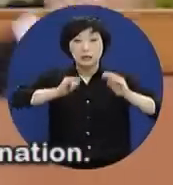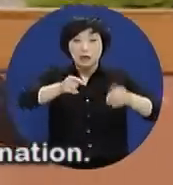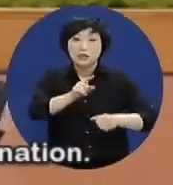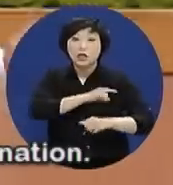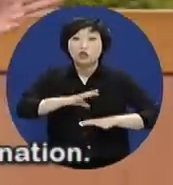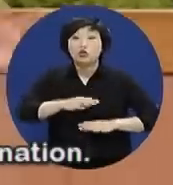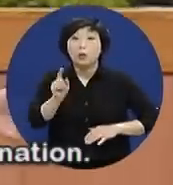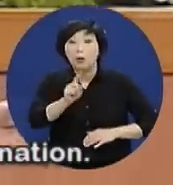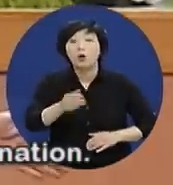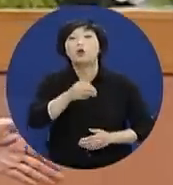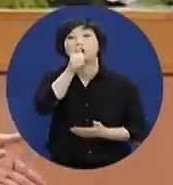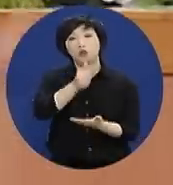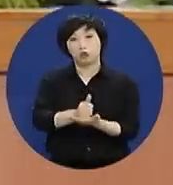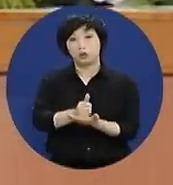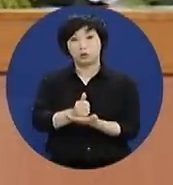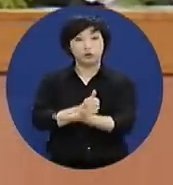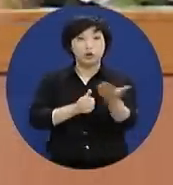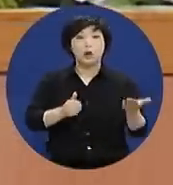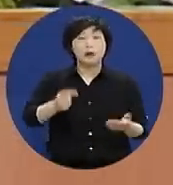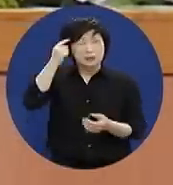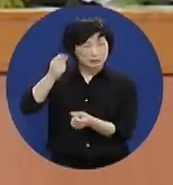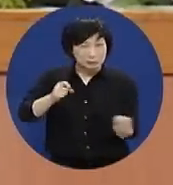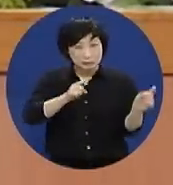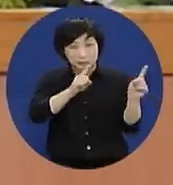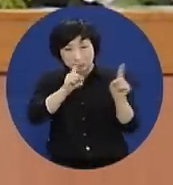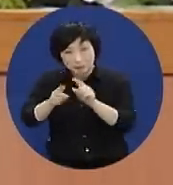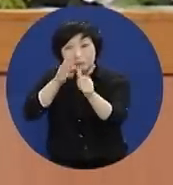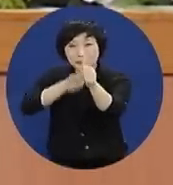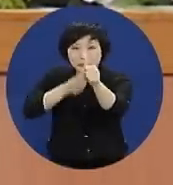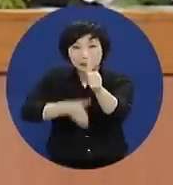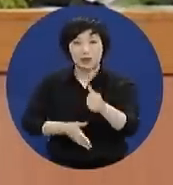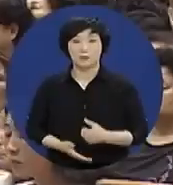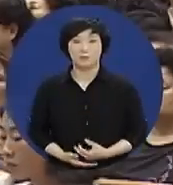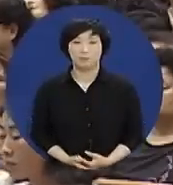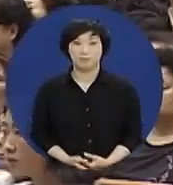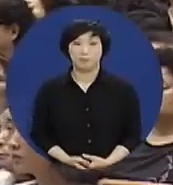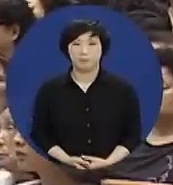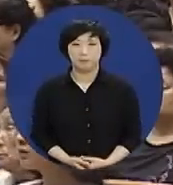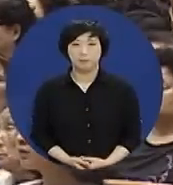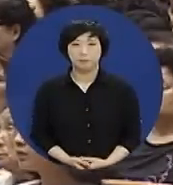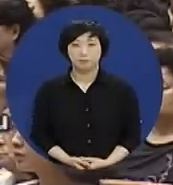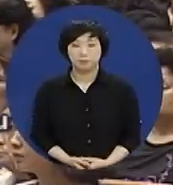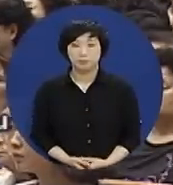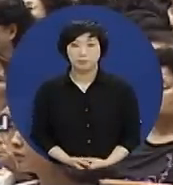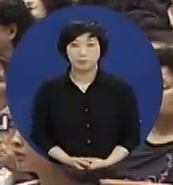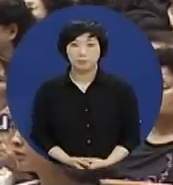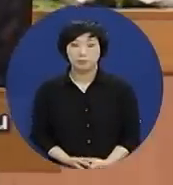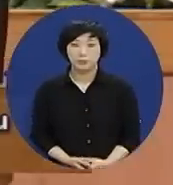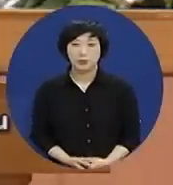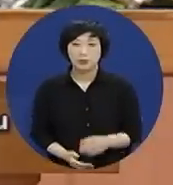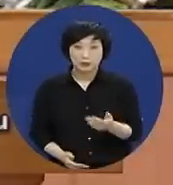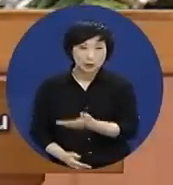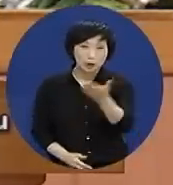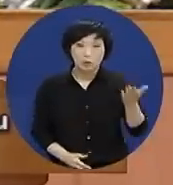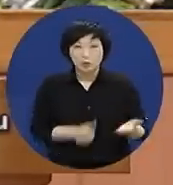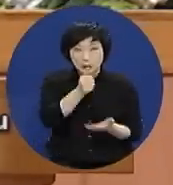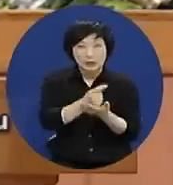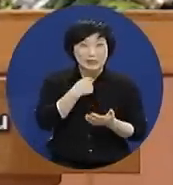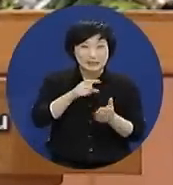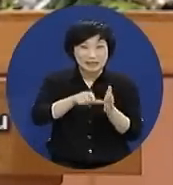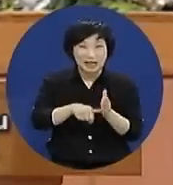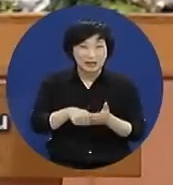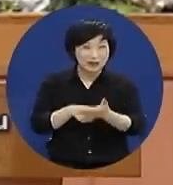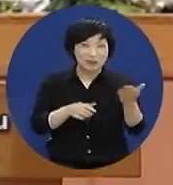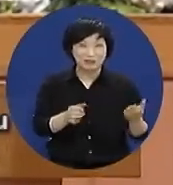一番怖いことが罪なのです気をしっかりしないといけないということですをに